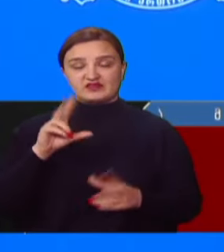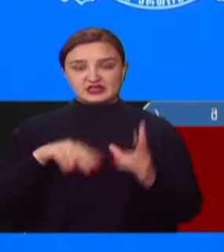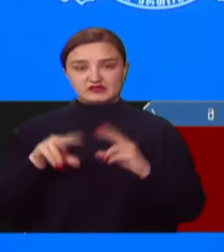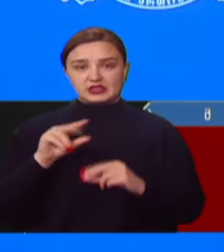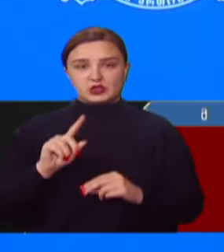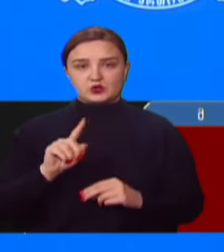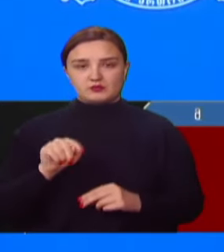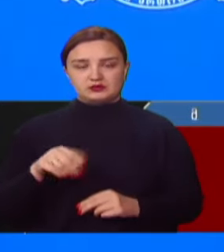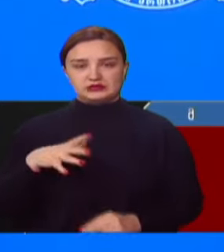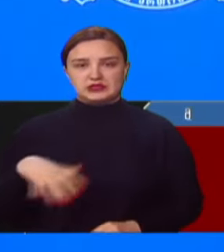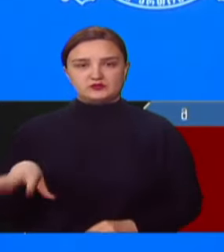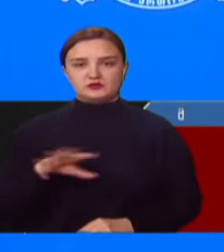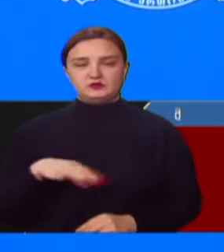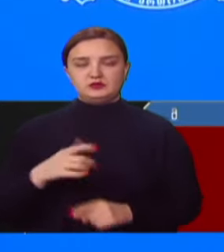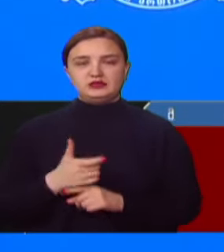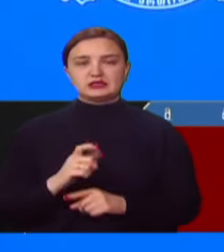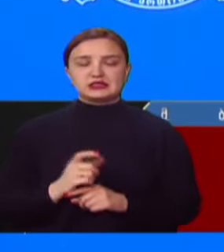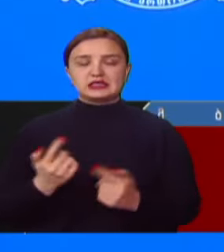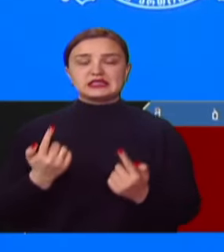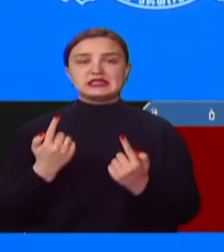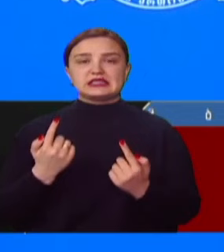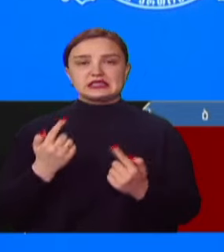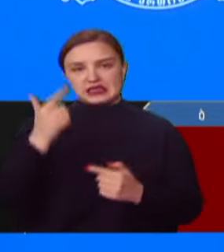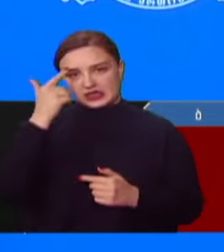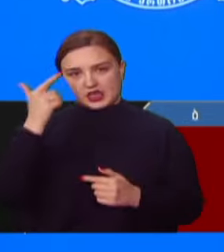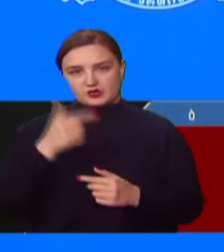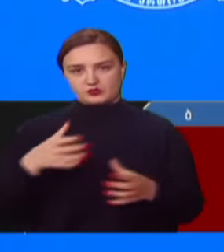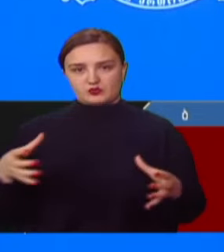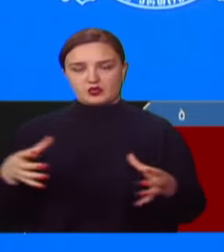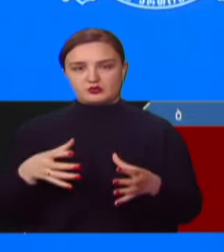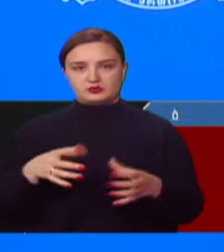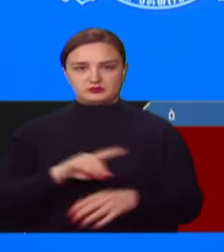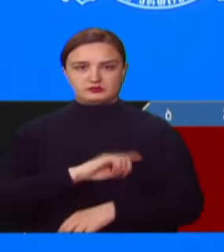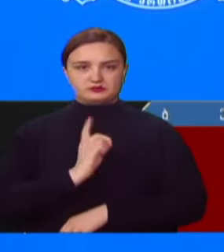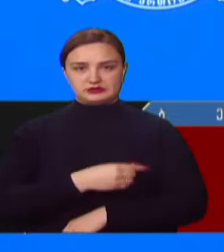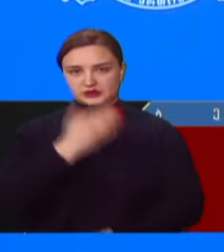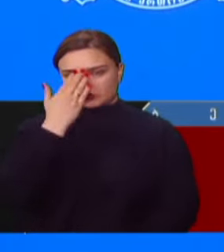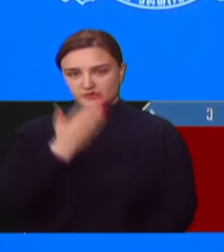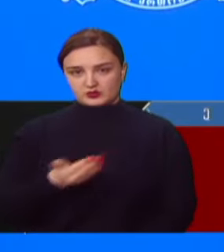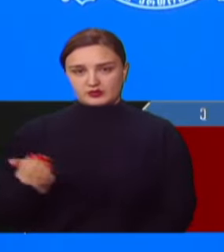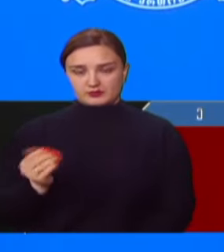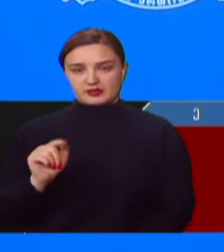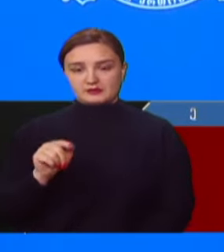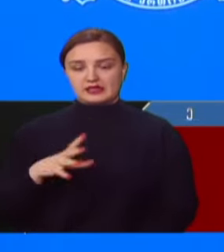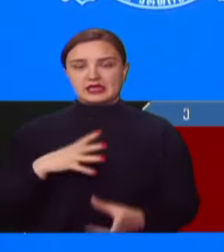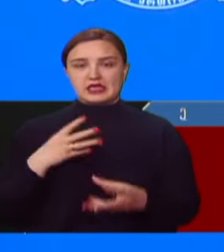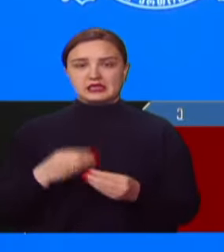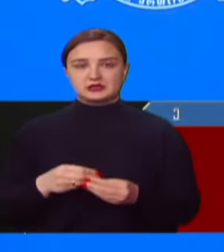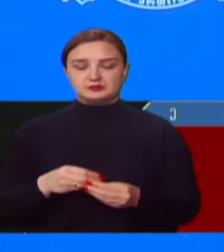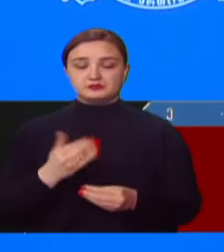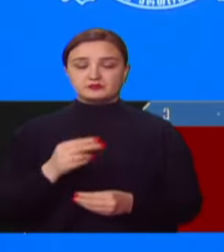ქვეყნის უზარმაზარი პოტენციალის მქონე, ინტელექტუალური პოტენციალის მქონე საზოგადოება,